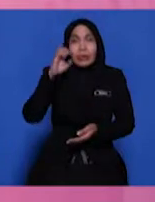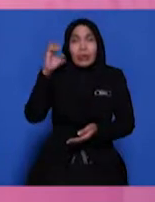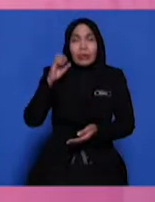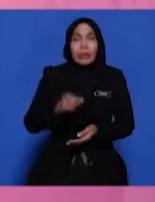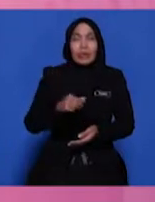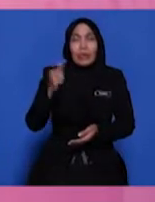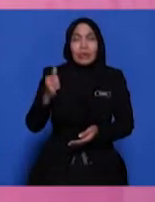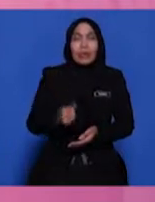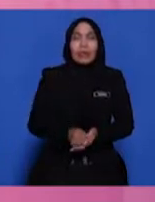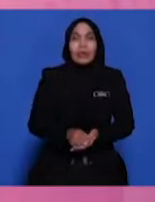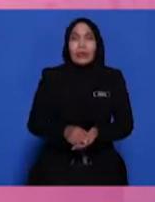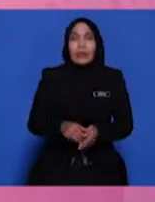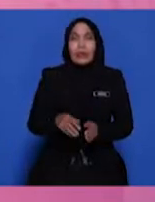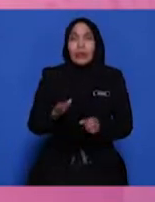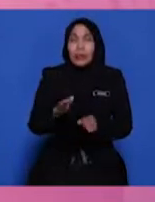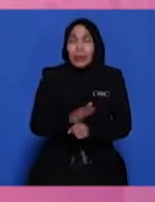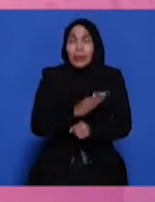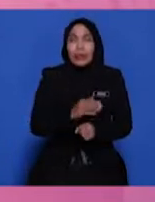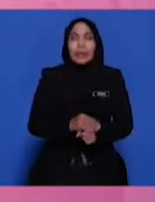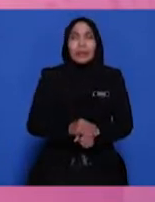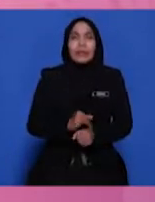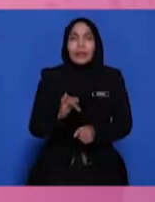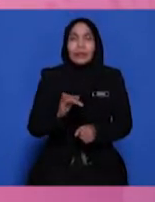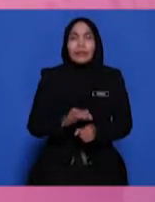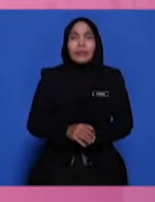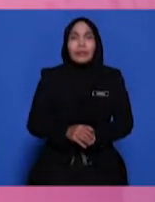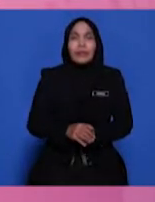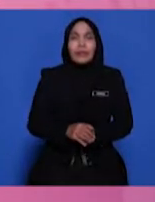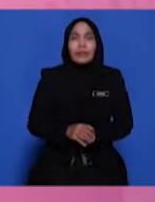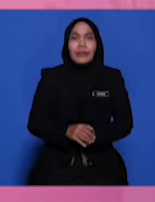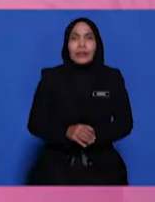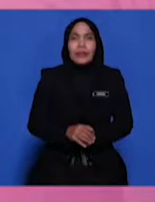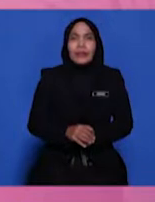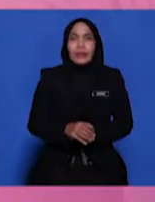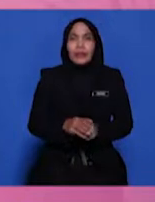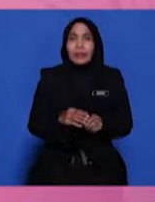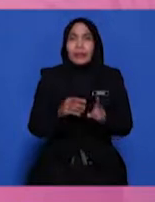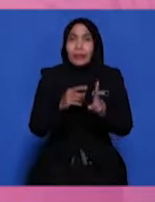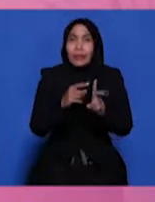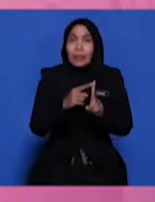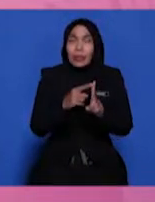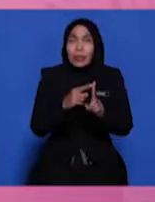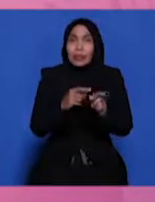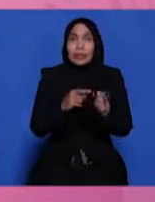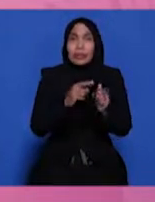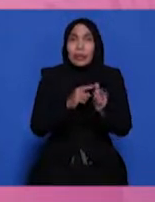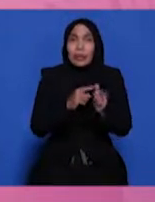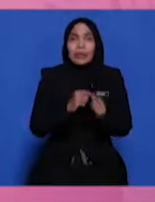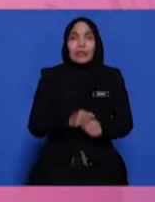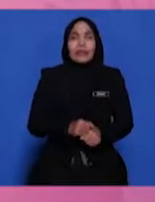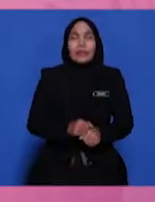SMART? Yang pertama ialah spesifik. Matlamat Encik Ahmad adalah untuk melancong. Dalam hal